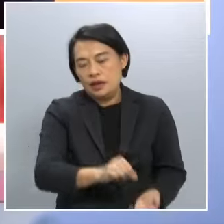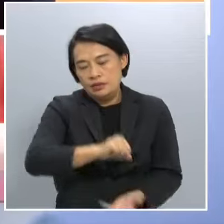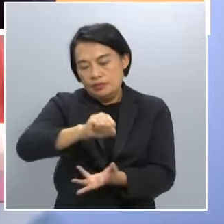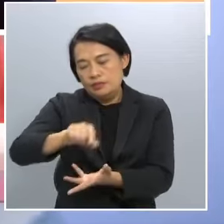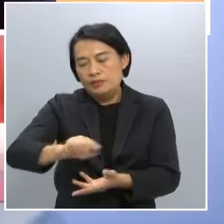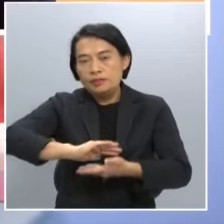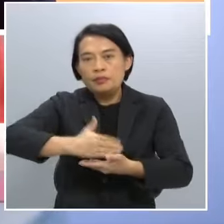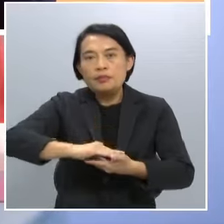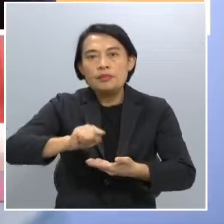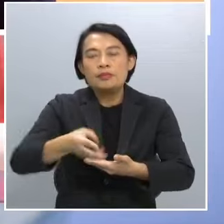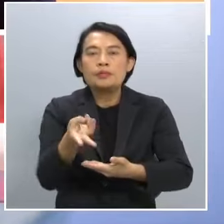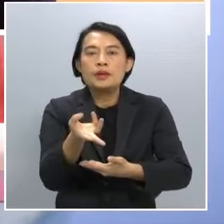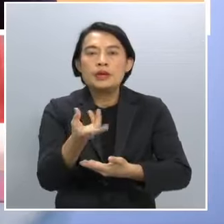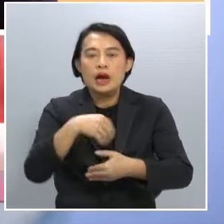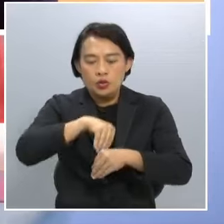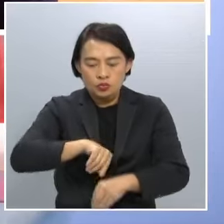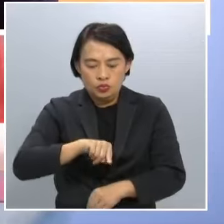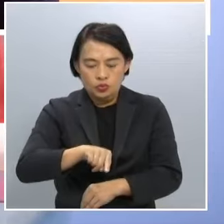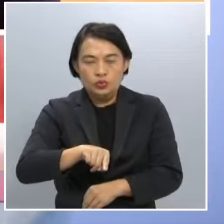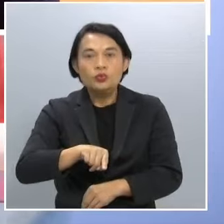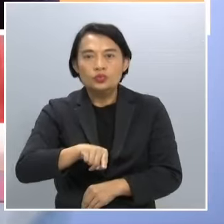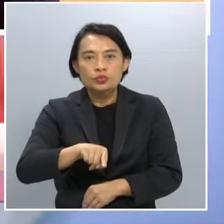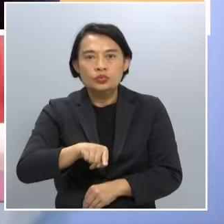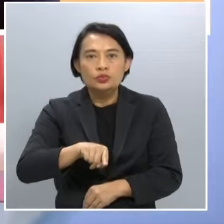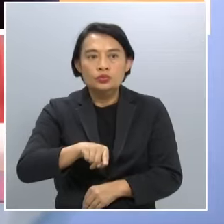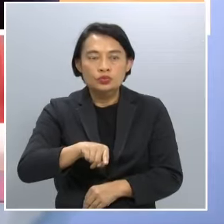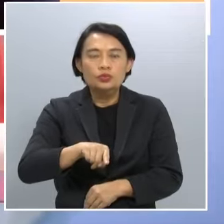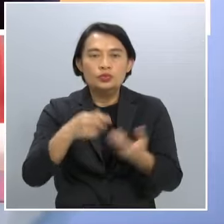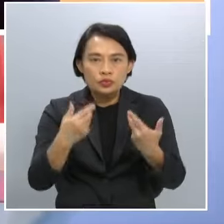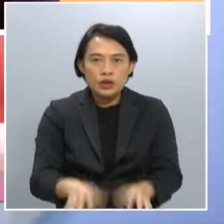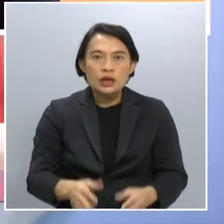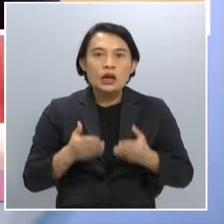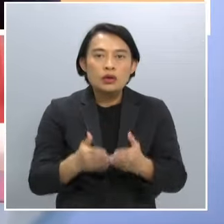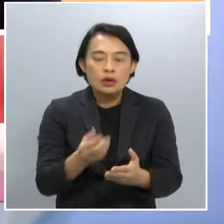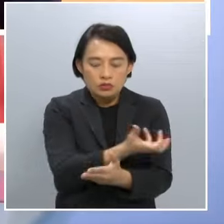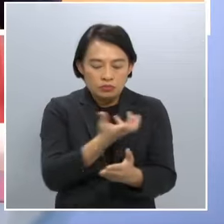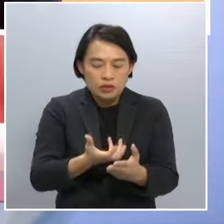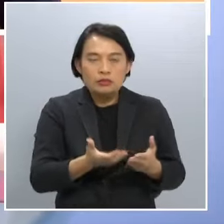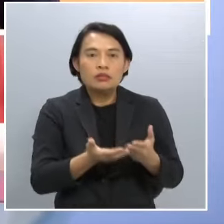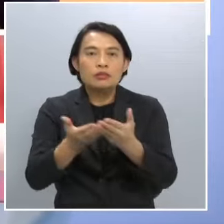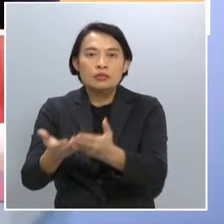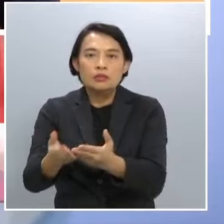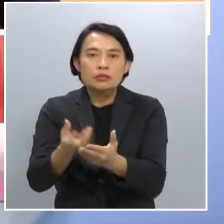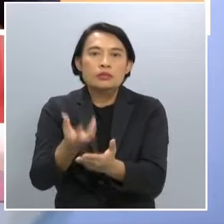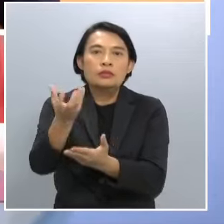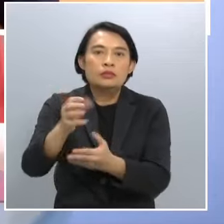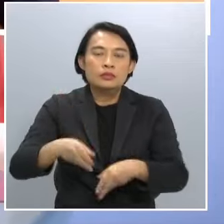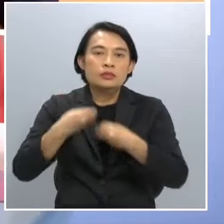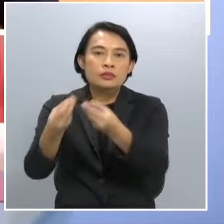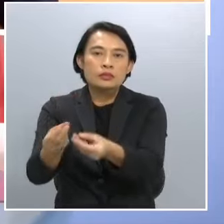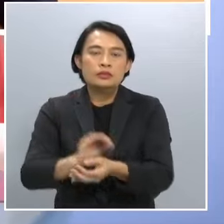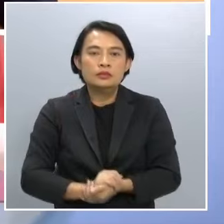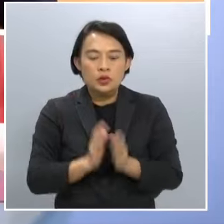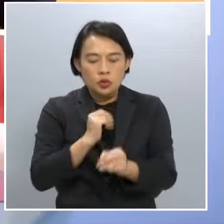ผลิตอาหารนะครับอยู่ตามแนวถนนนะครับแล้วก็นำลงเรือนะครับได้กำลังจากเจ้าหน้าที่ทหารนะครับเจ้าหน้า